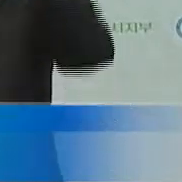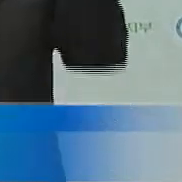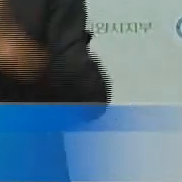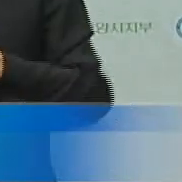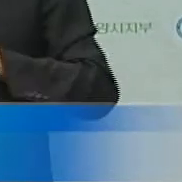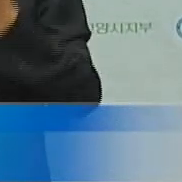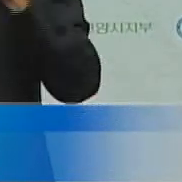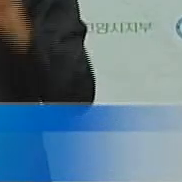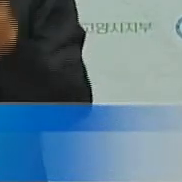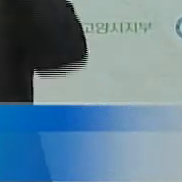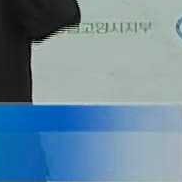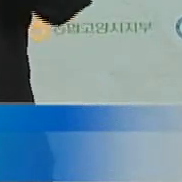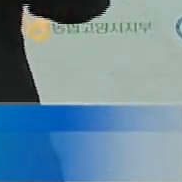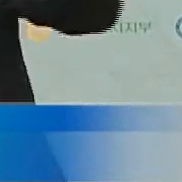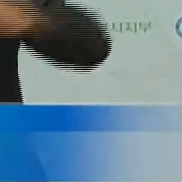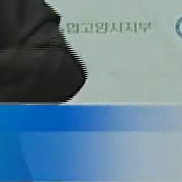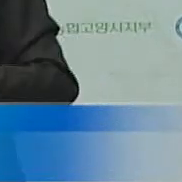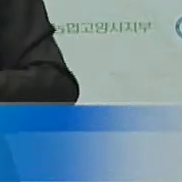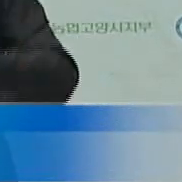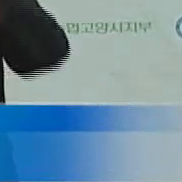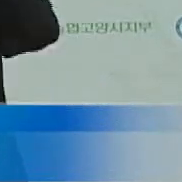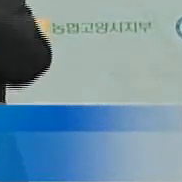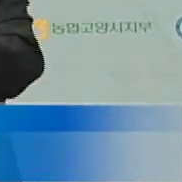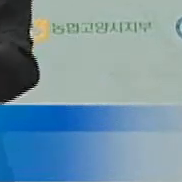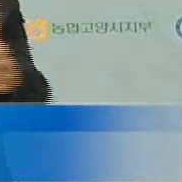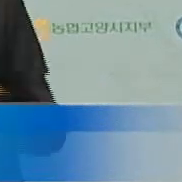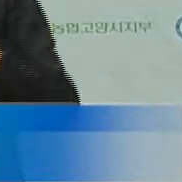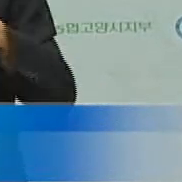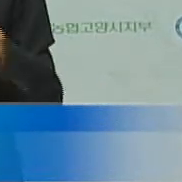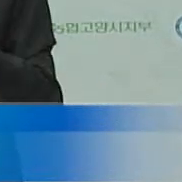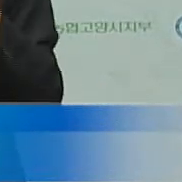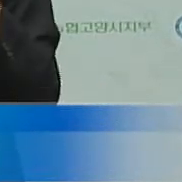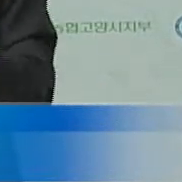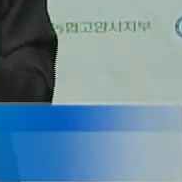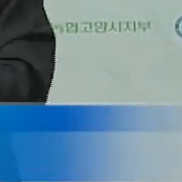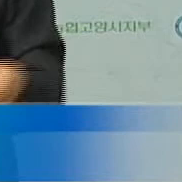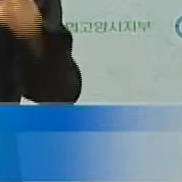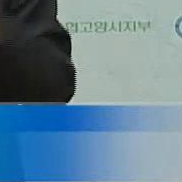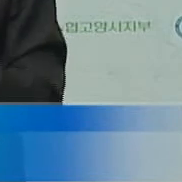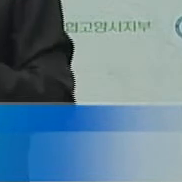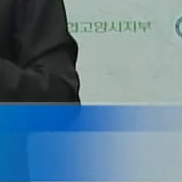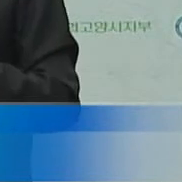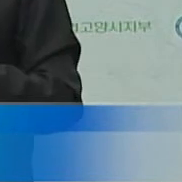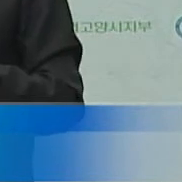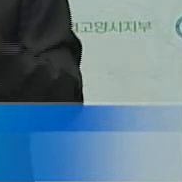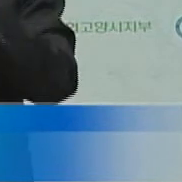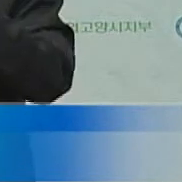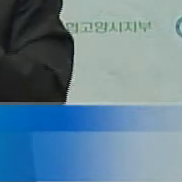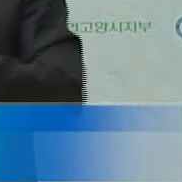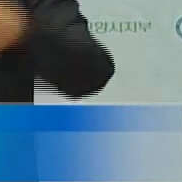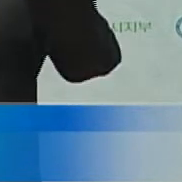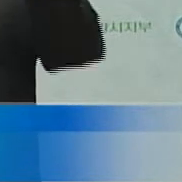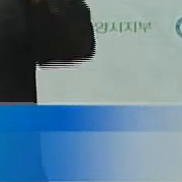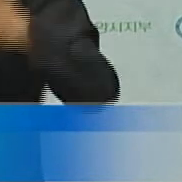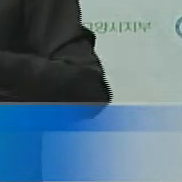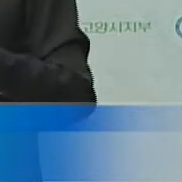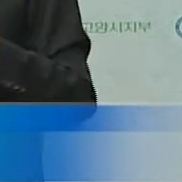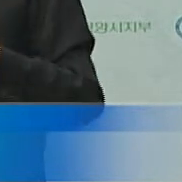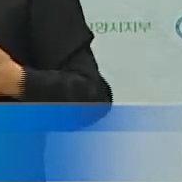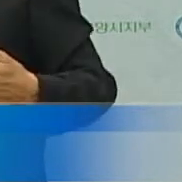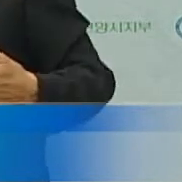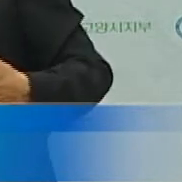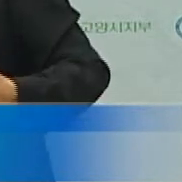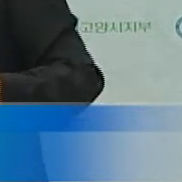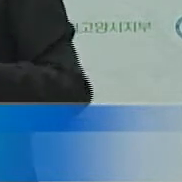서로 각국의 농아인 복지에 대한 교류와 다양한 정보의 교류를 통해서 미래의 가치를 확산시키는